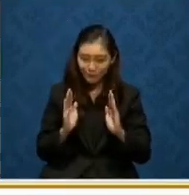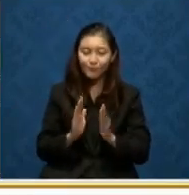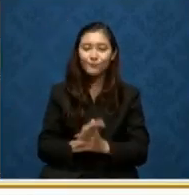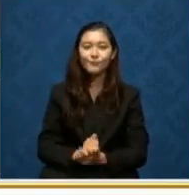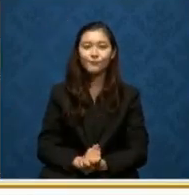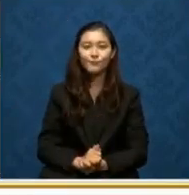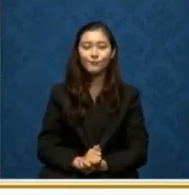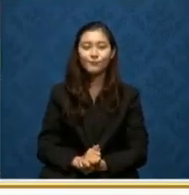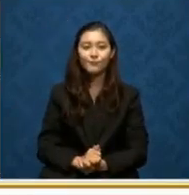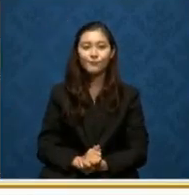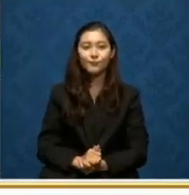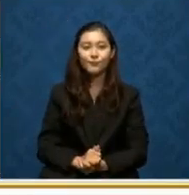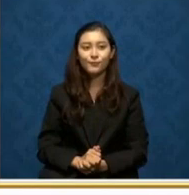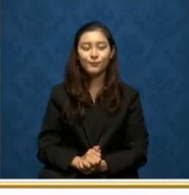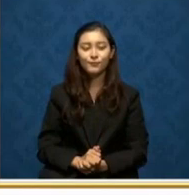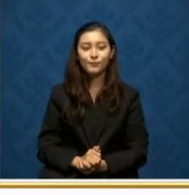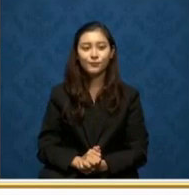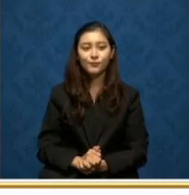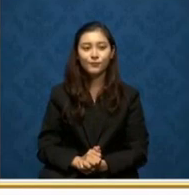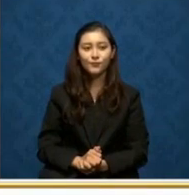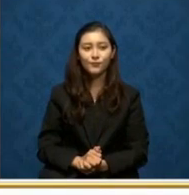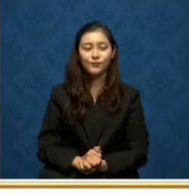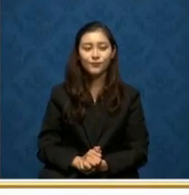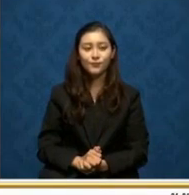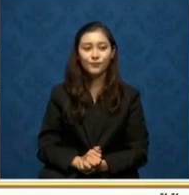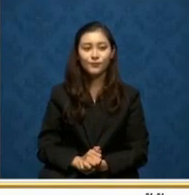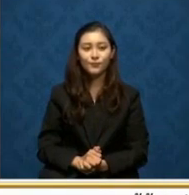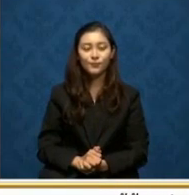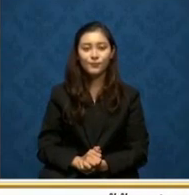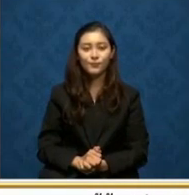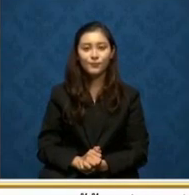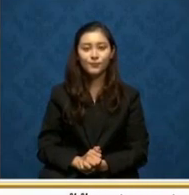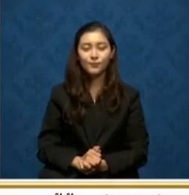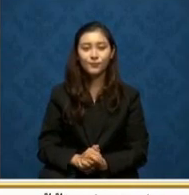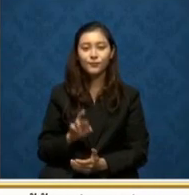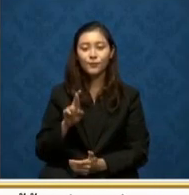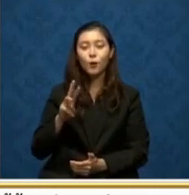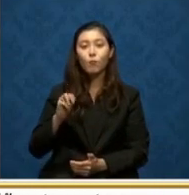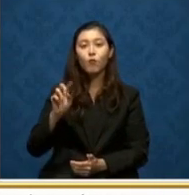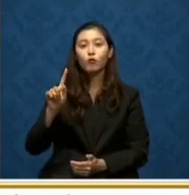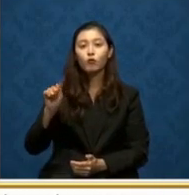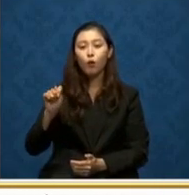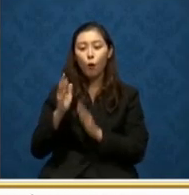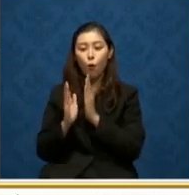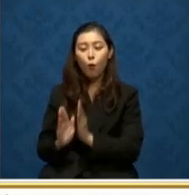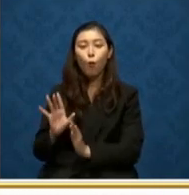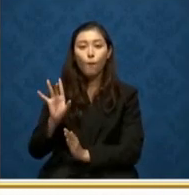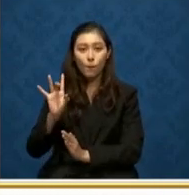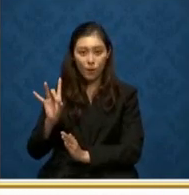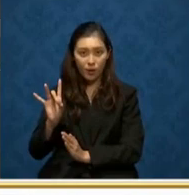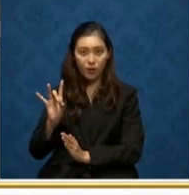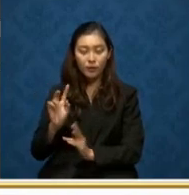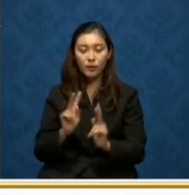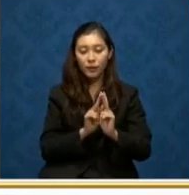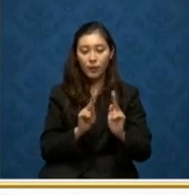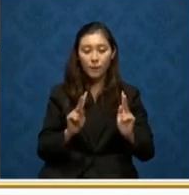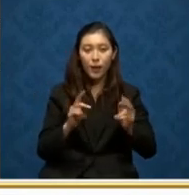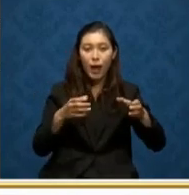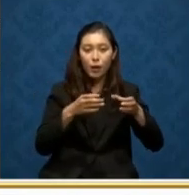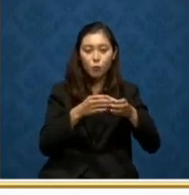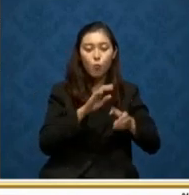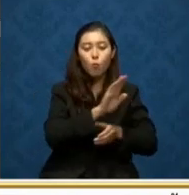สัดส่วนนะครับของคณะรัฐมนตรี8ท่านนะครับแล้วก็กรรมธิการแต่ละภาคการเมือง